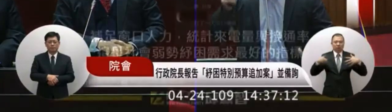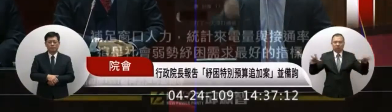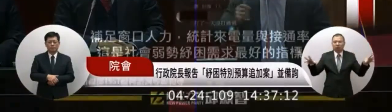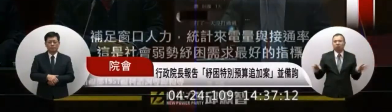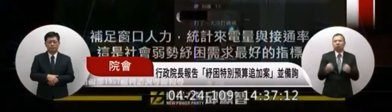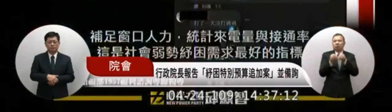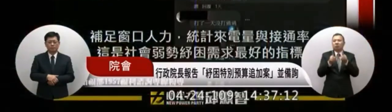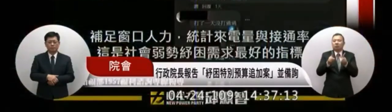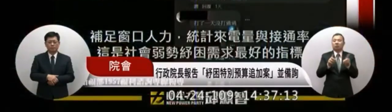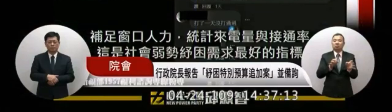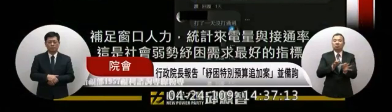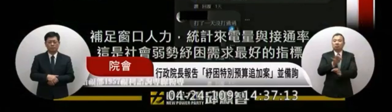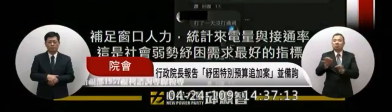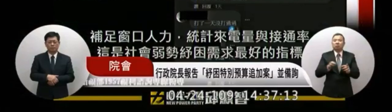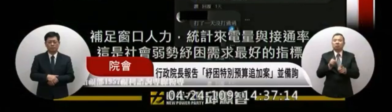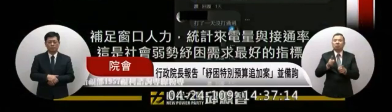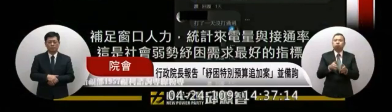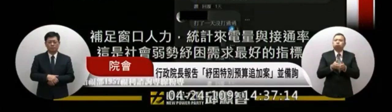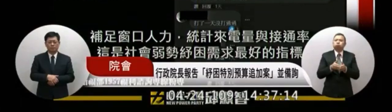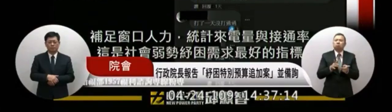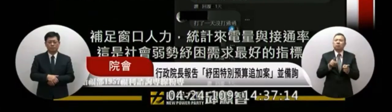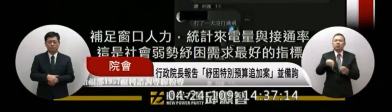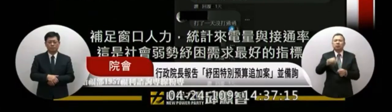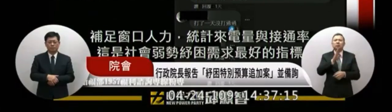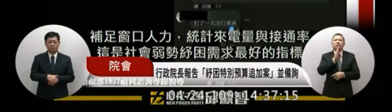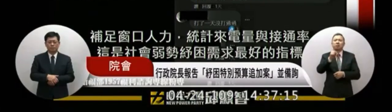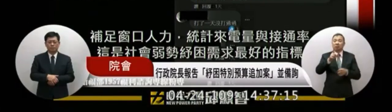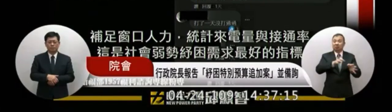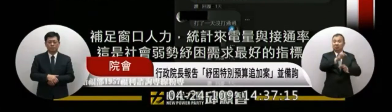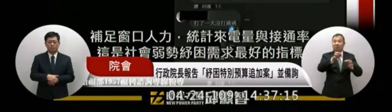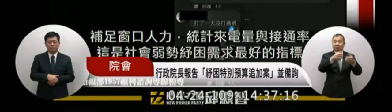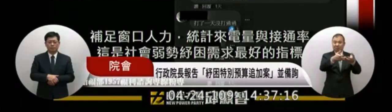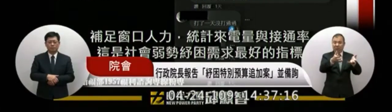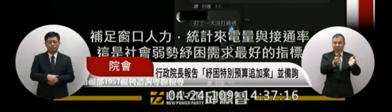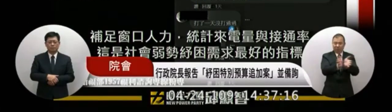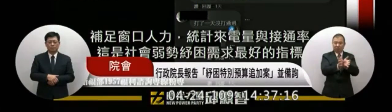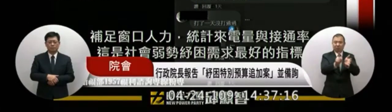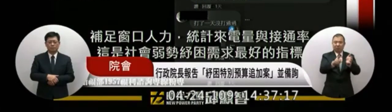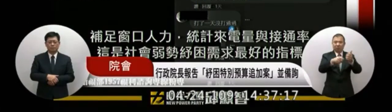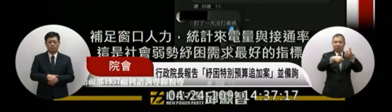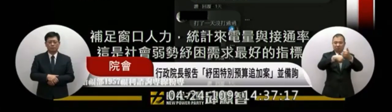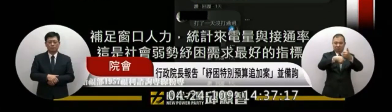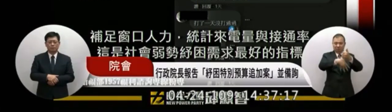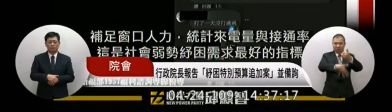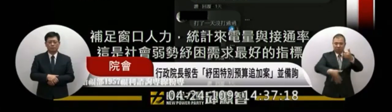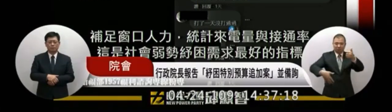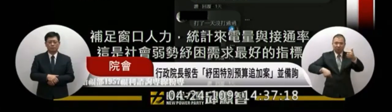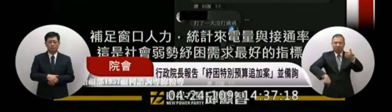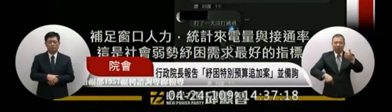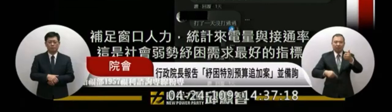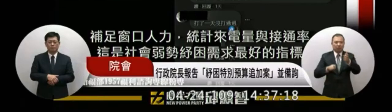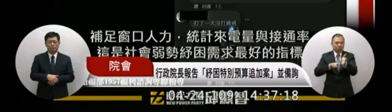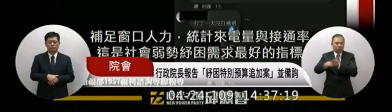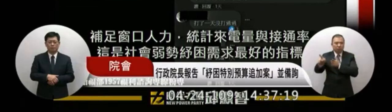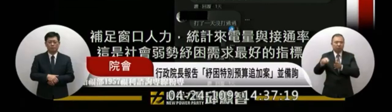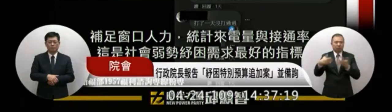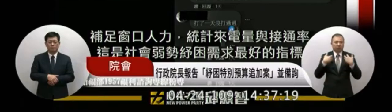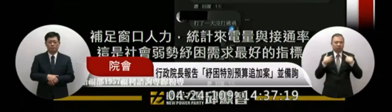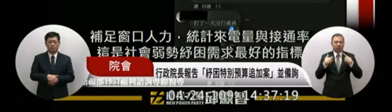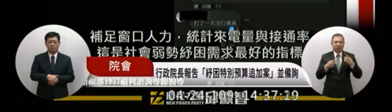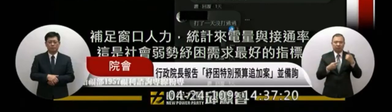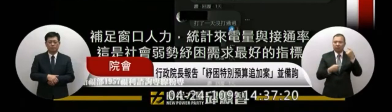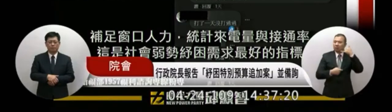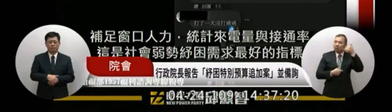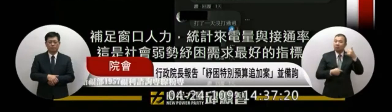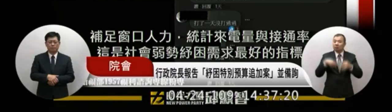1988是一个经济部诶，以迄个下面的这个通话的这个联系的号码。啊，另外一个够一个